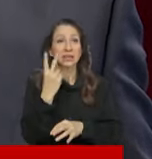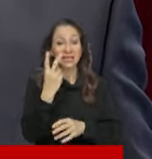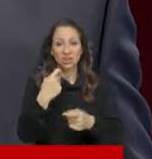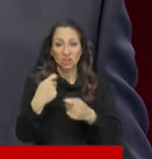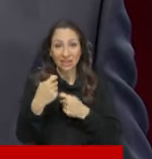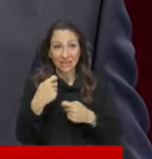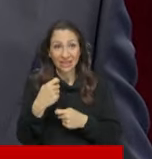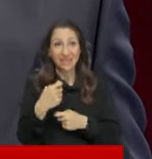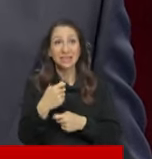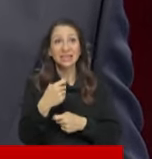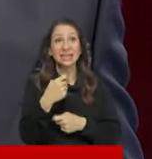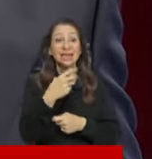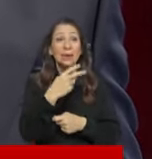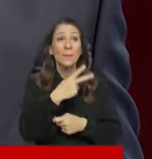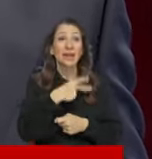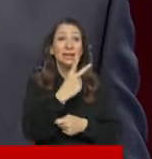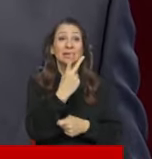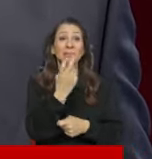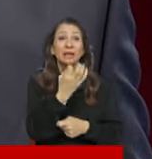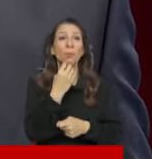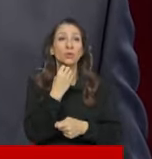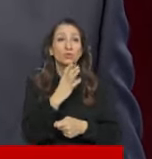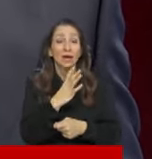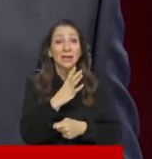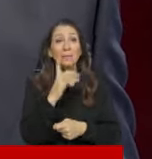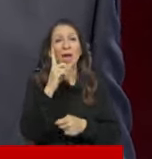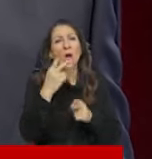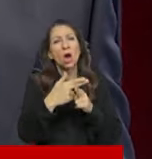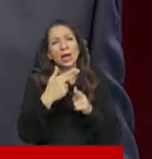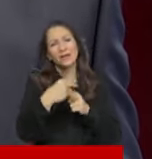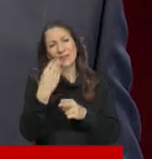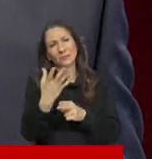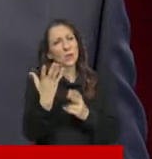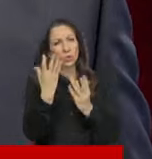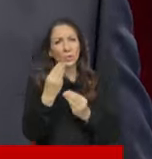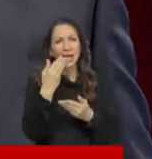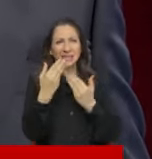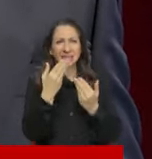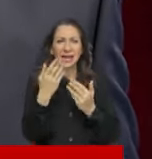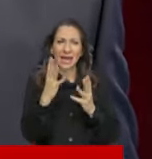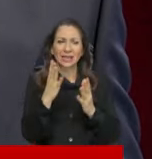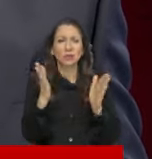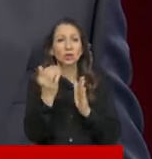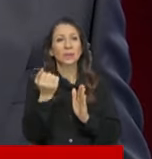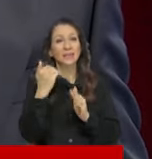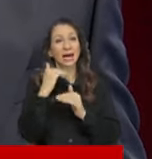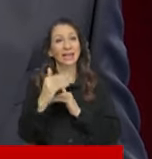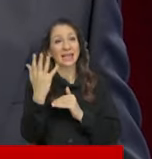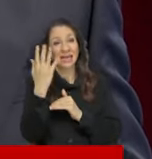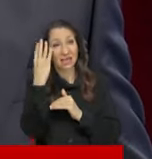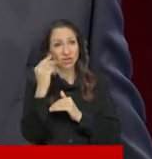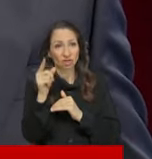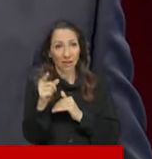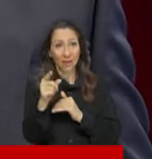şirketin ikisi belediyenin borcu olmuş durumda sadece bir örnek vererek ne oldu olduğunu Anlatırsam herhalde Küçükçekmece halkı daha iyi